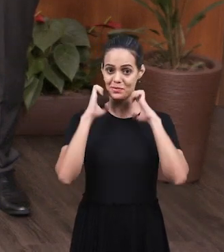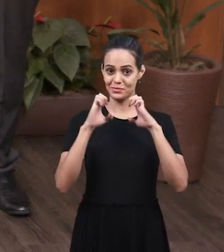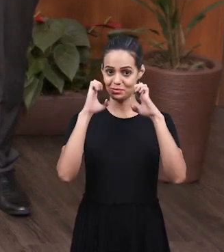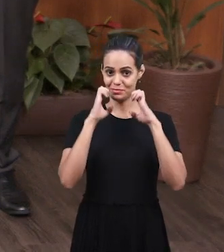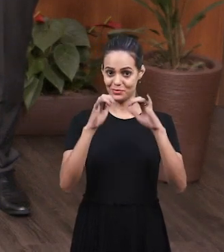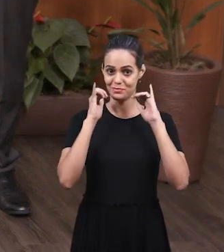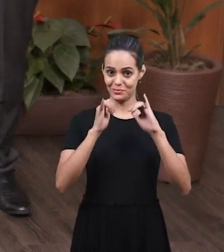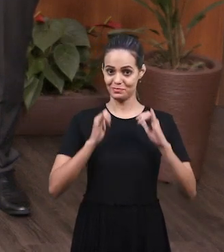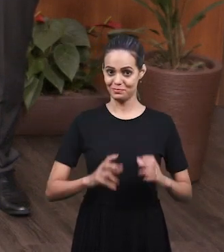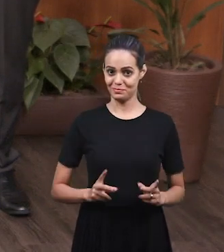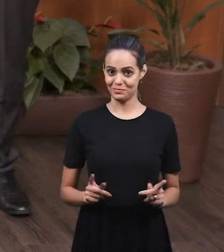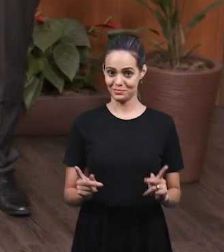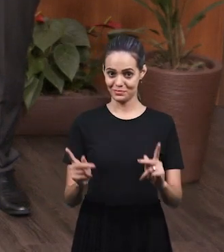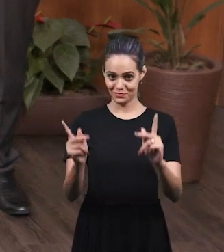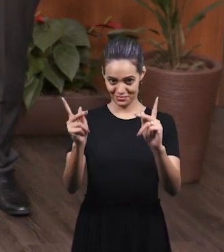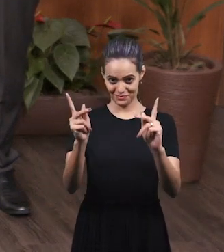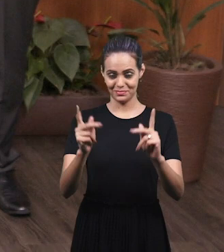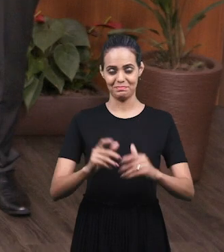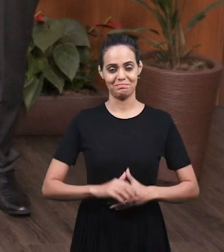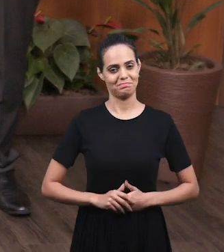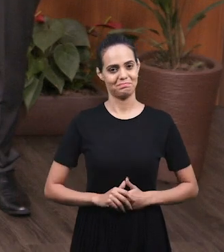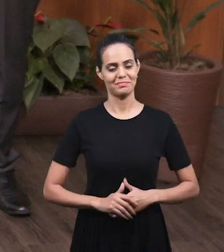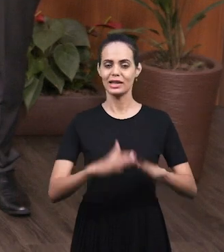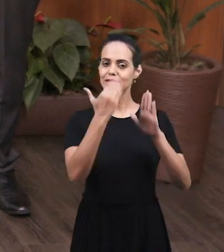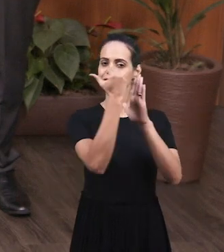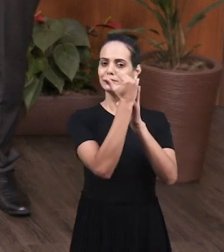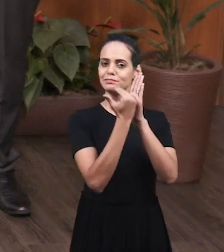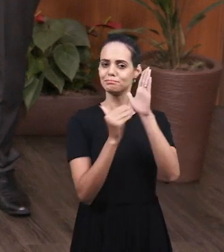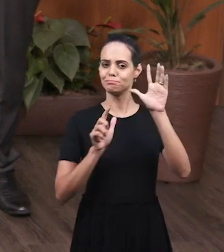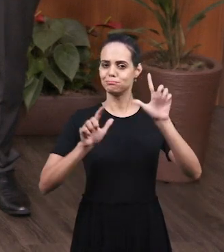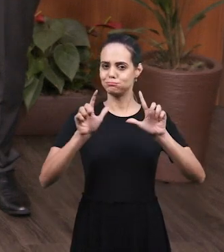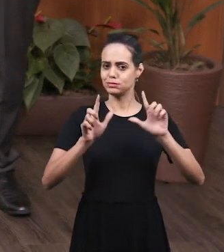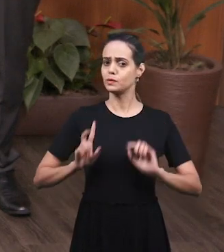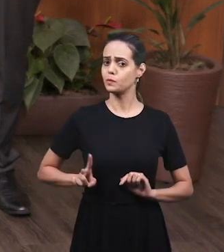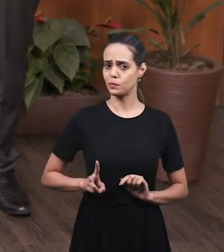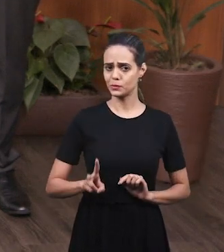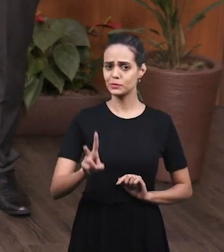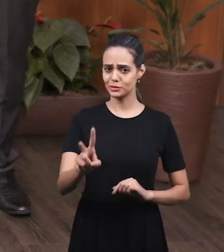la programmation, en annonçant l'Évangile éternel, avec